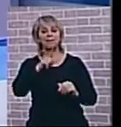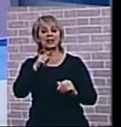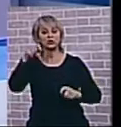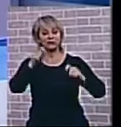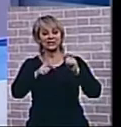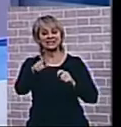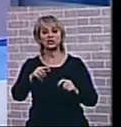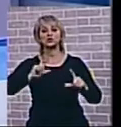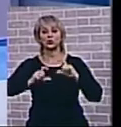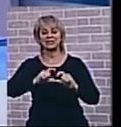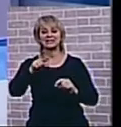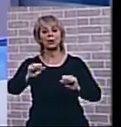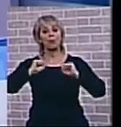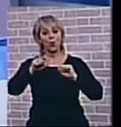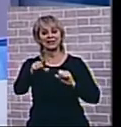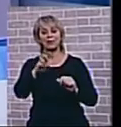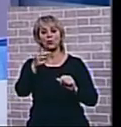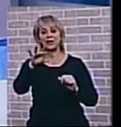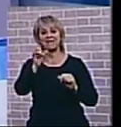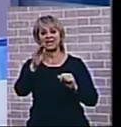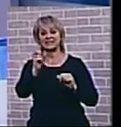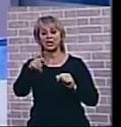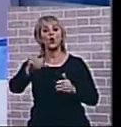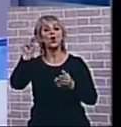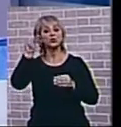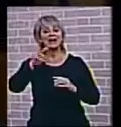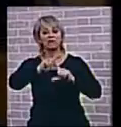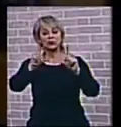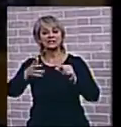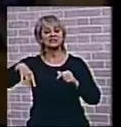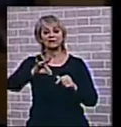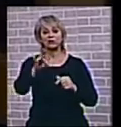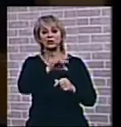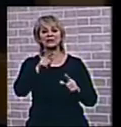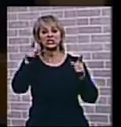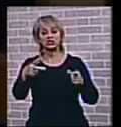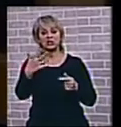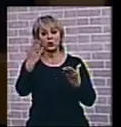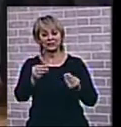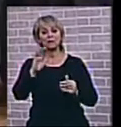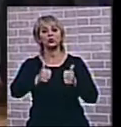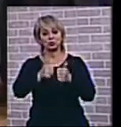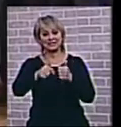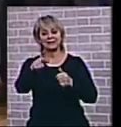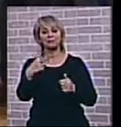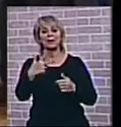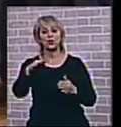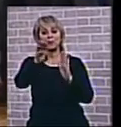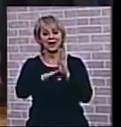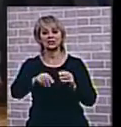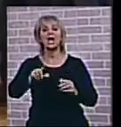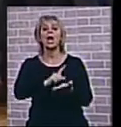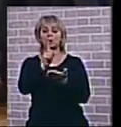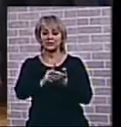молодежный фестиваль студенческого спорта «Буревестник». Учащиеся вузов со всего региона в течение 3 дней будут соревноваться по 3 программам